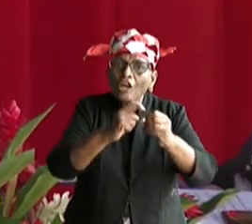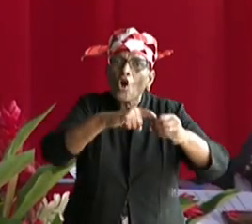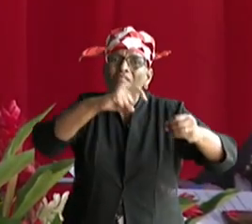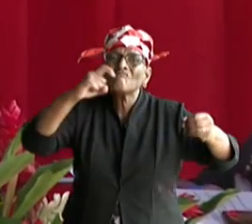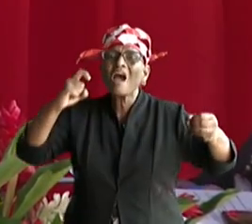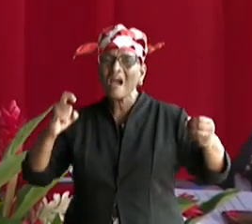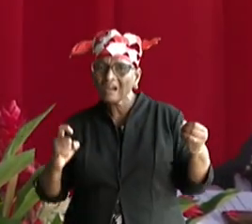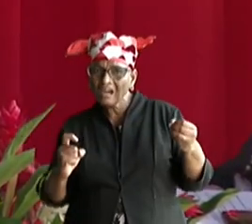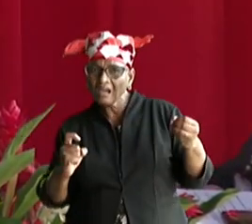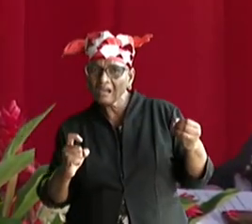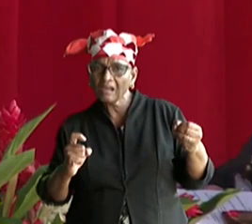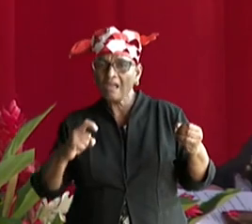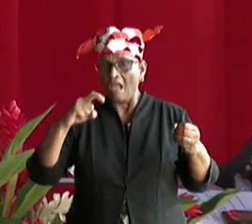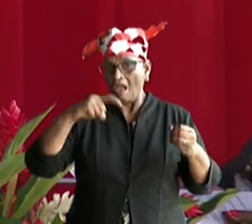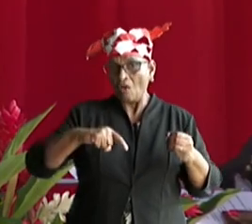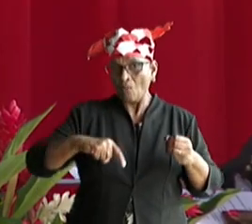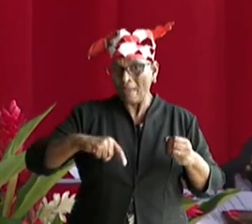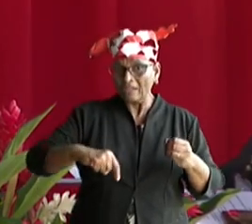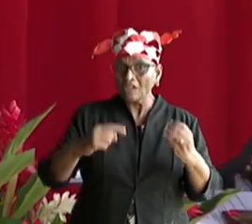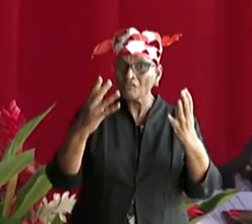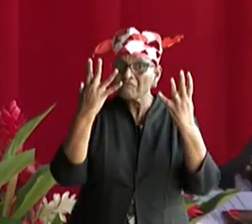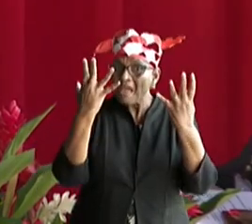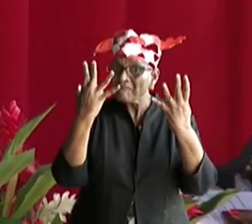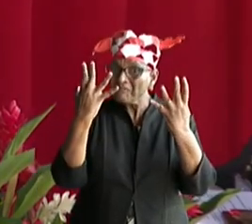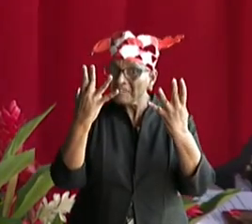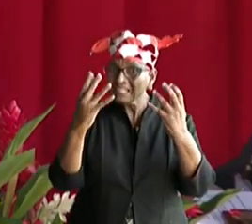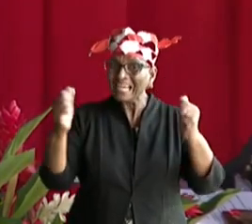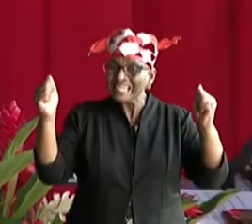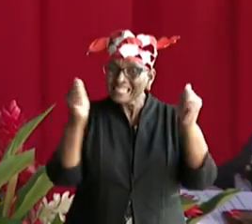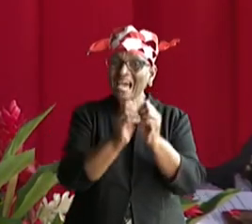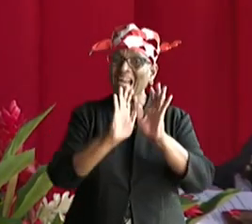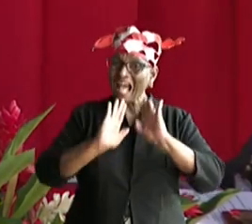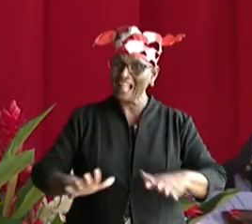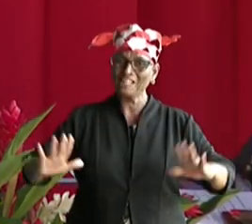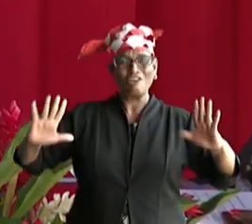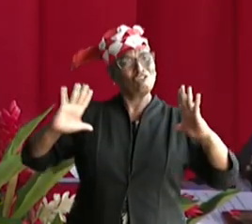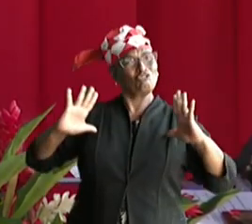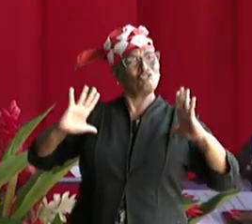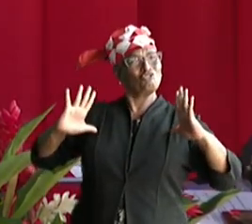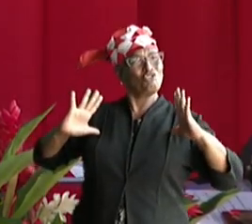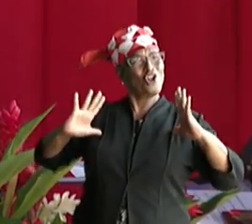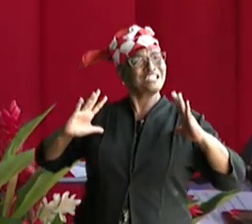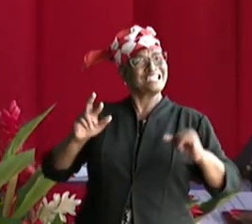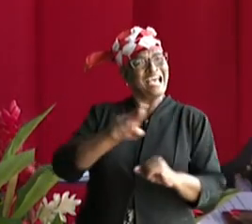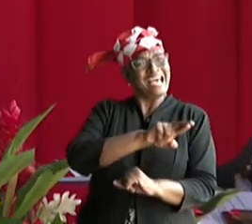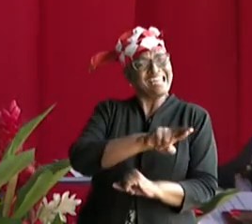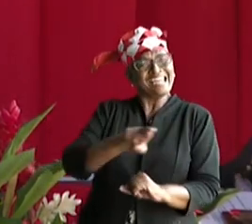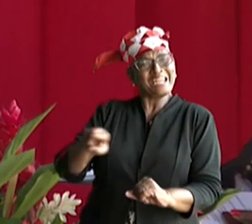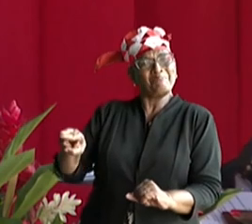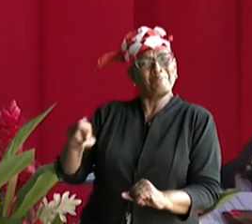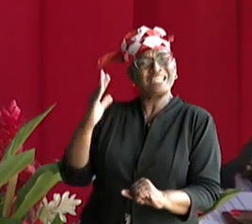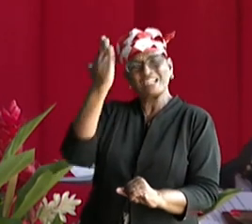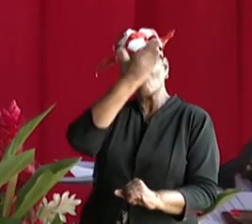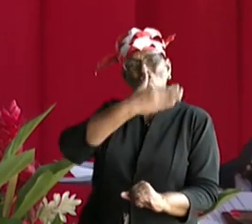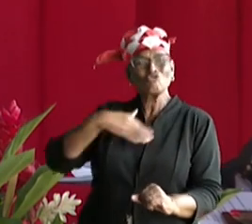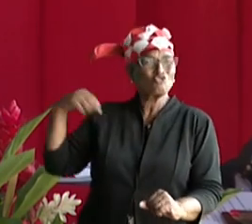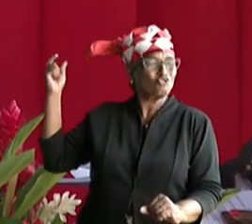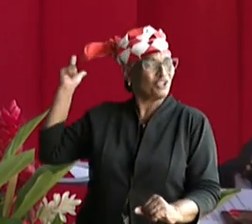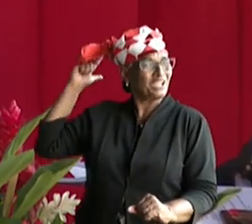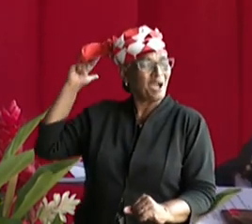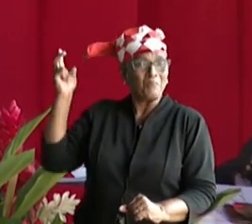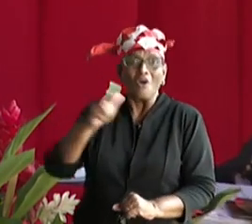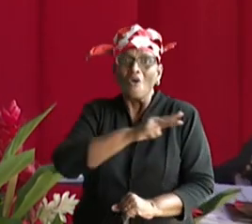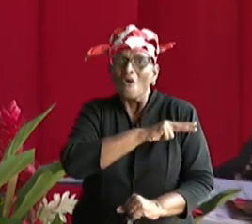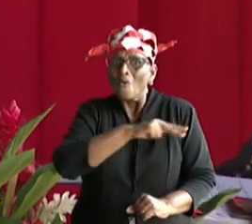onafhankelijk. En we dragen dus 45 jaar met trots de naam Republiek Suriname. Wij